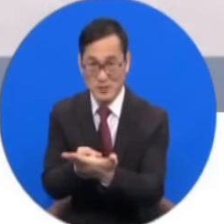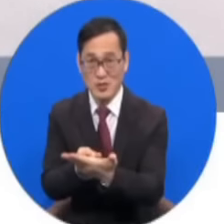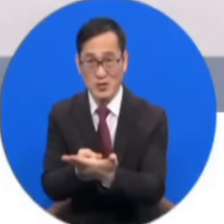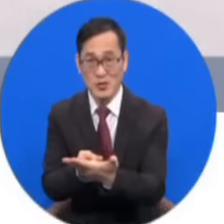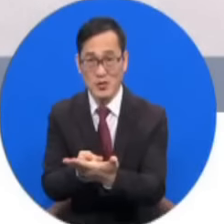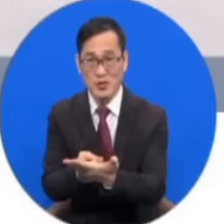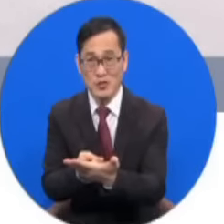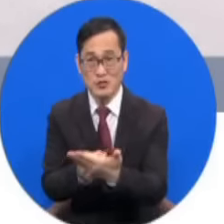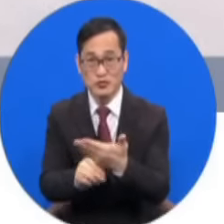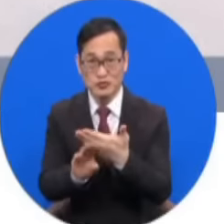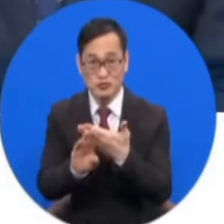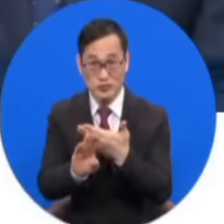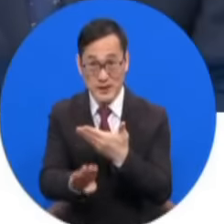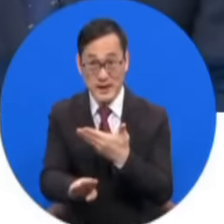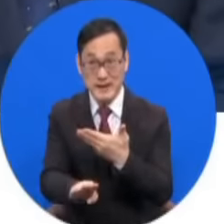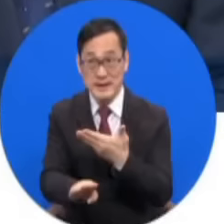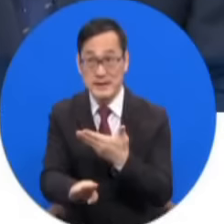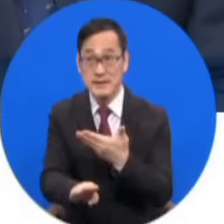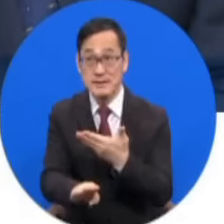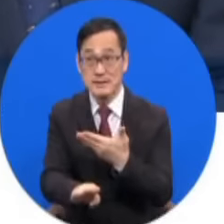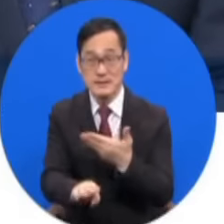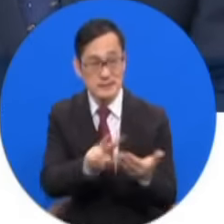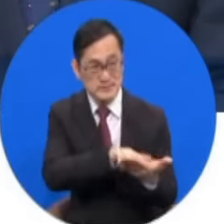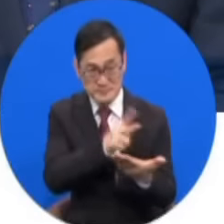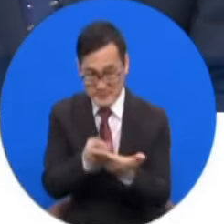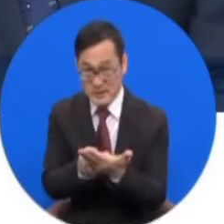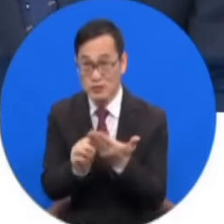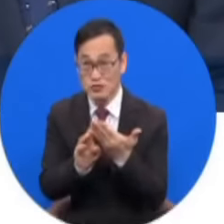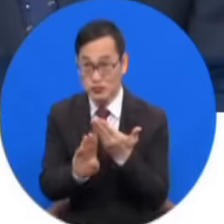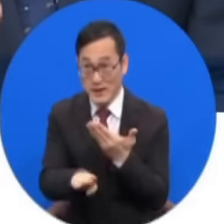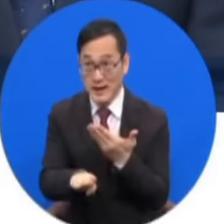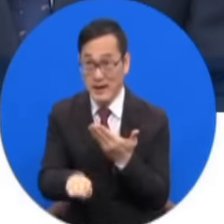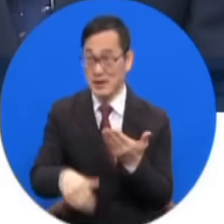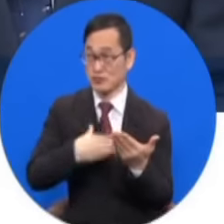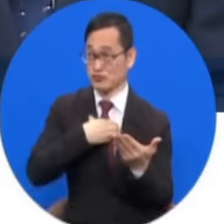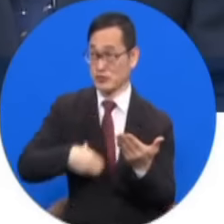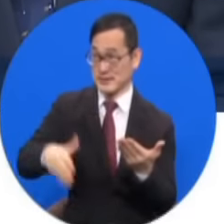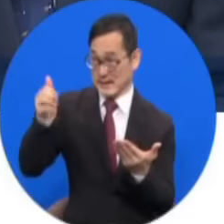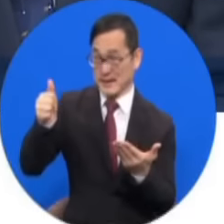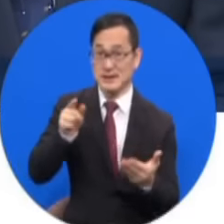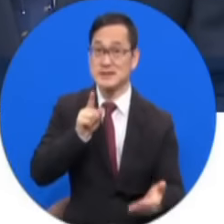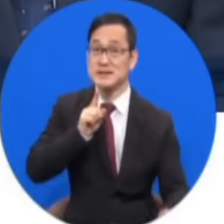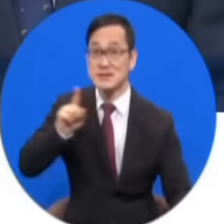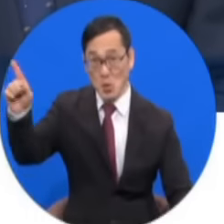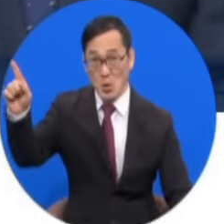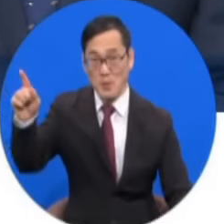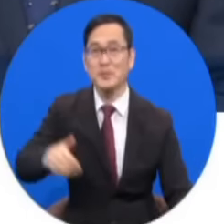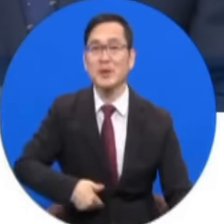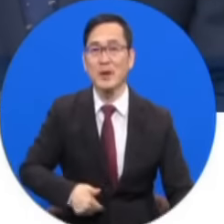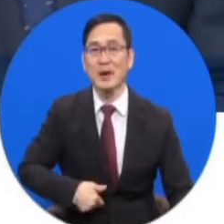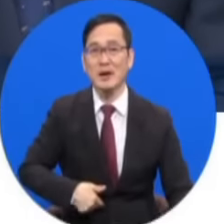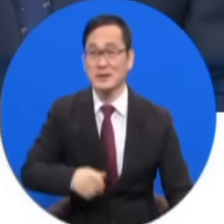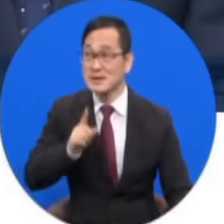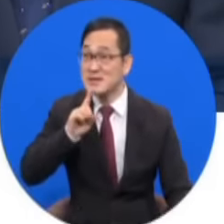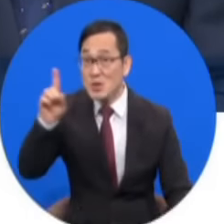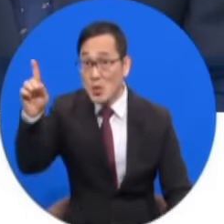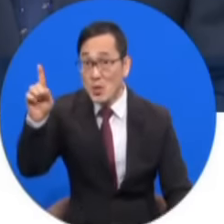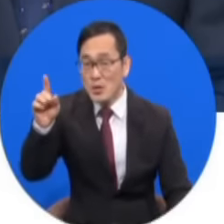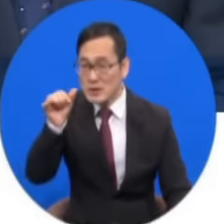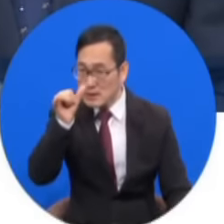관리법 그 사업자 주의를 양도 받으면 시장이나 구청장에 신고하게 됐어야 되는데이 신고 절차가 제대로